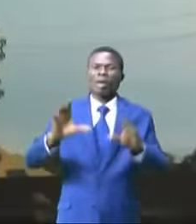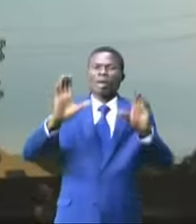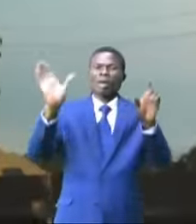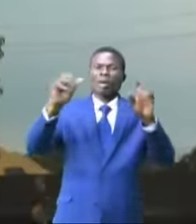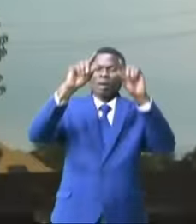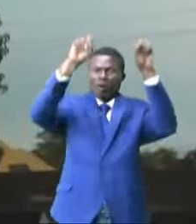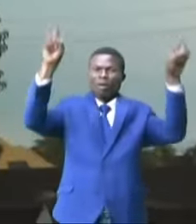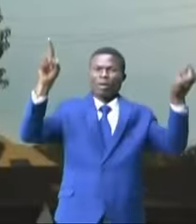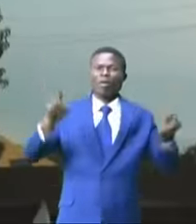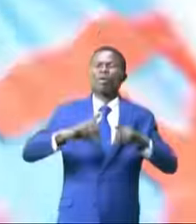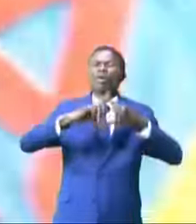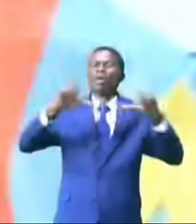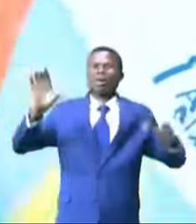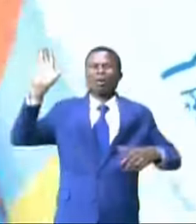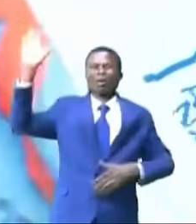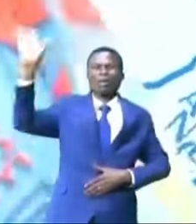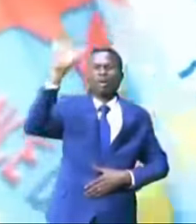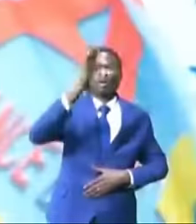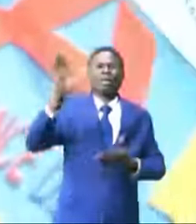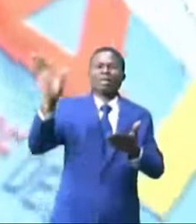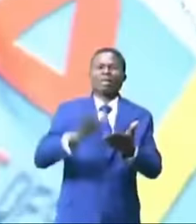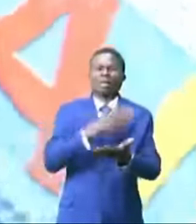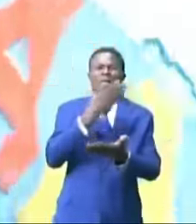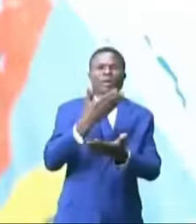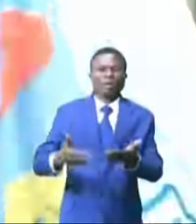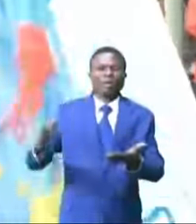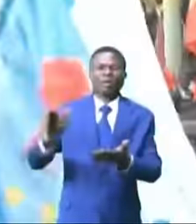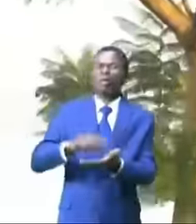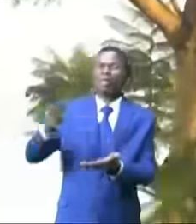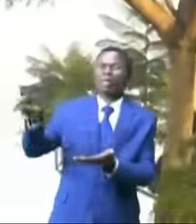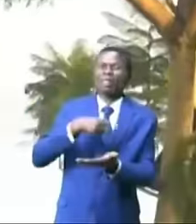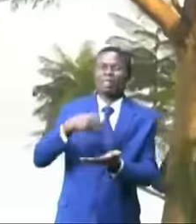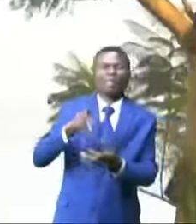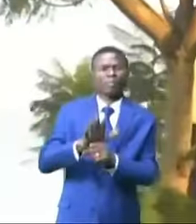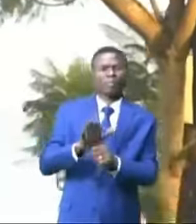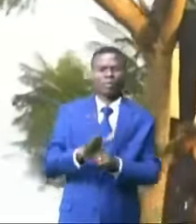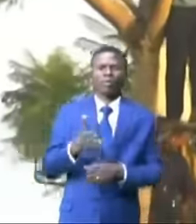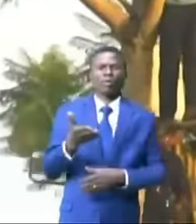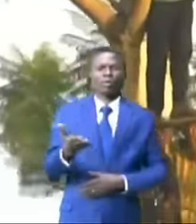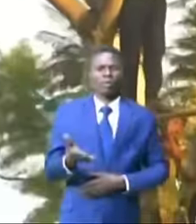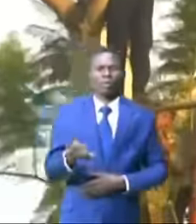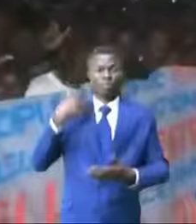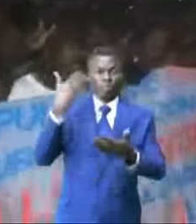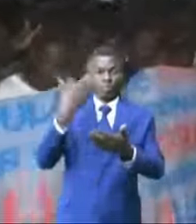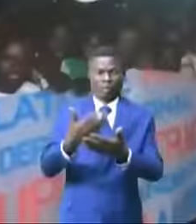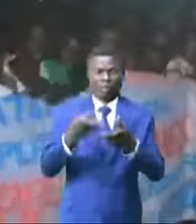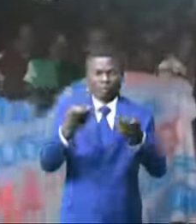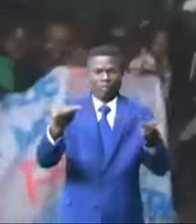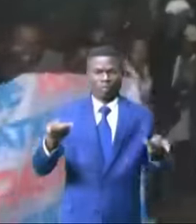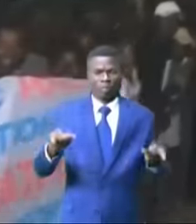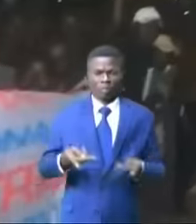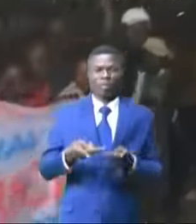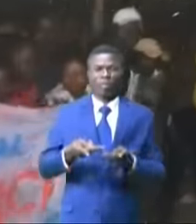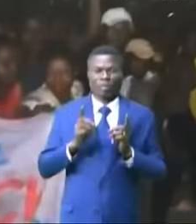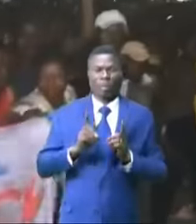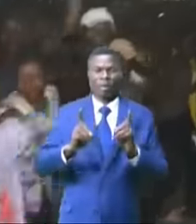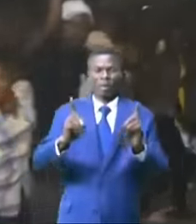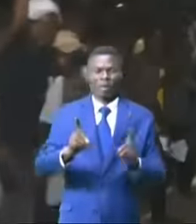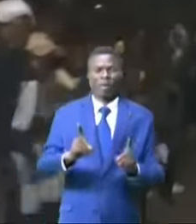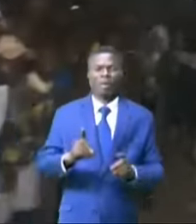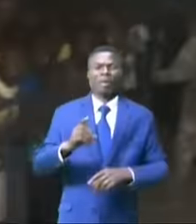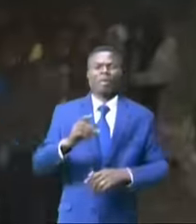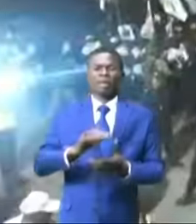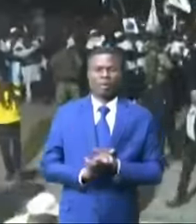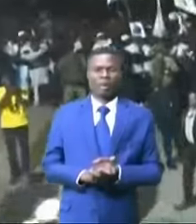partout dans la ville, de chansons et des danses aussi. Arrivé sur la place de la tribune à Kindu,